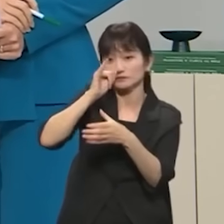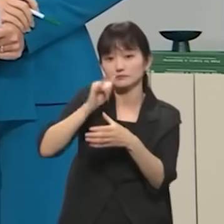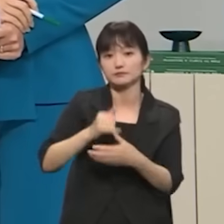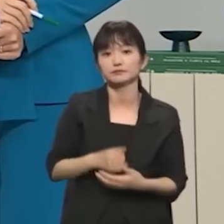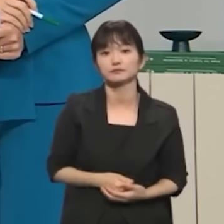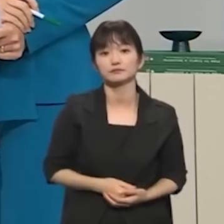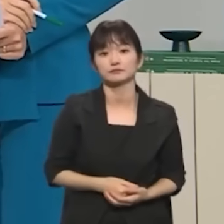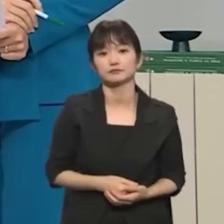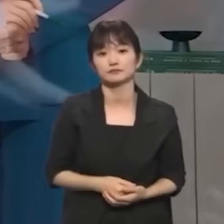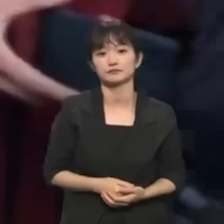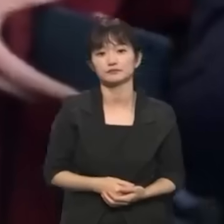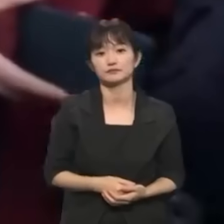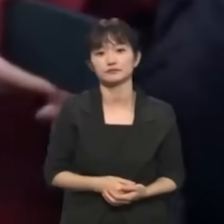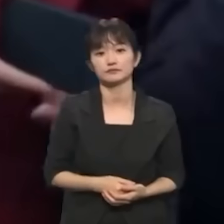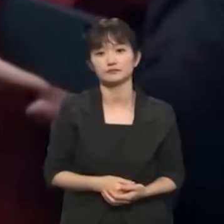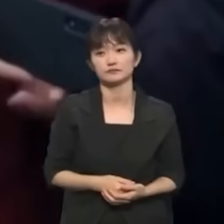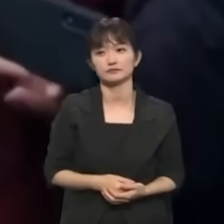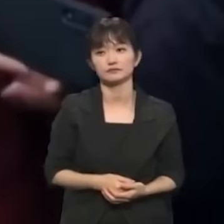등장합니다.